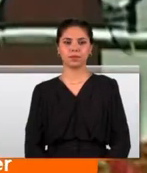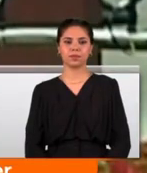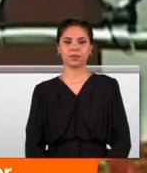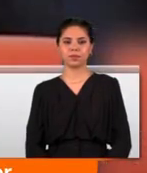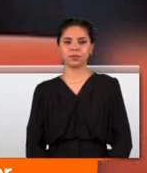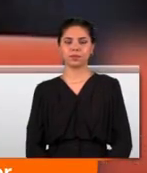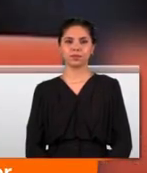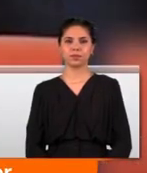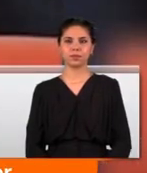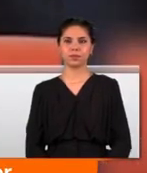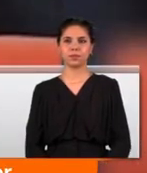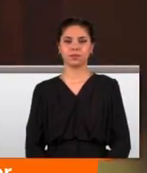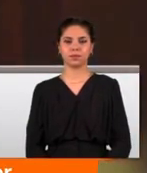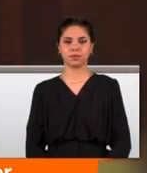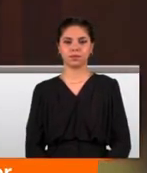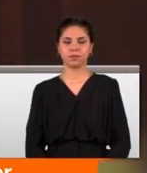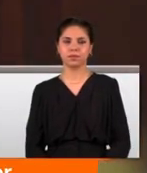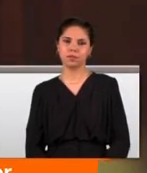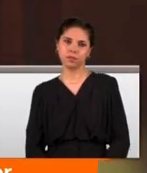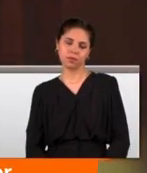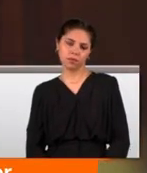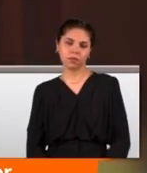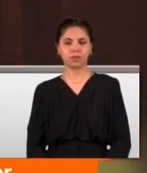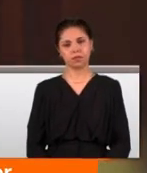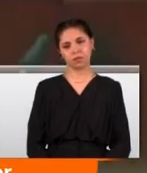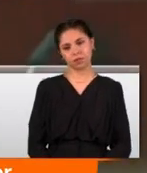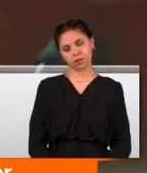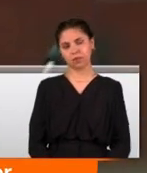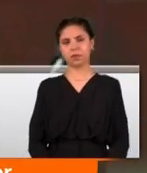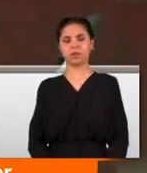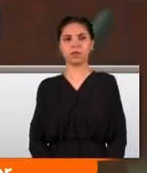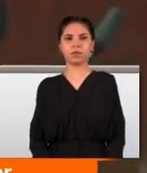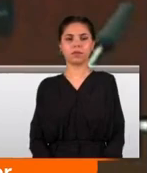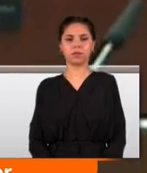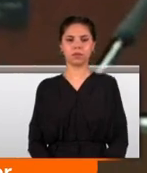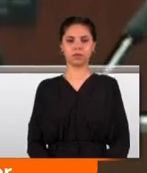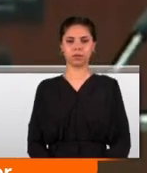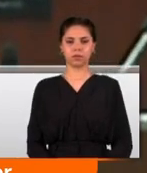Sayın milletvekilleri, zarar verdiğiniz devletin malı, bu devletin malı yazıktır, günahtır yani.